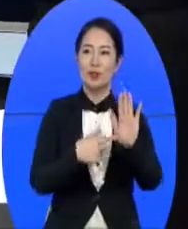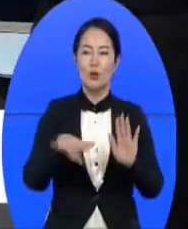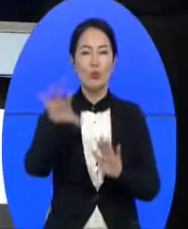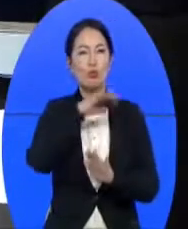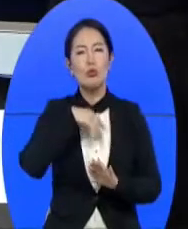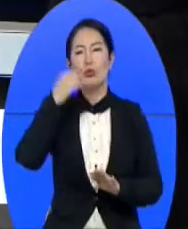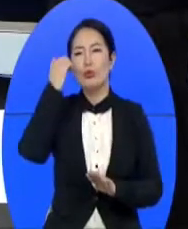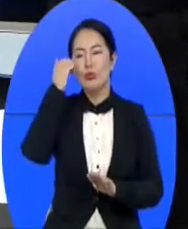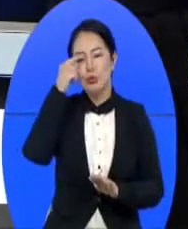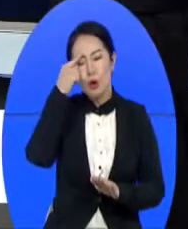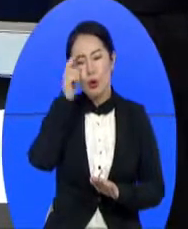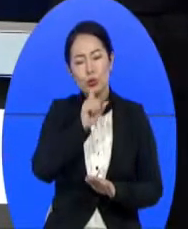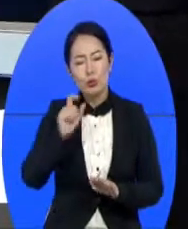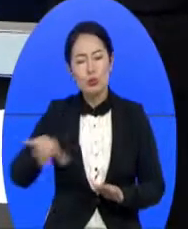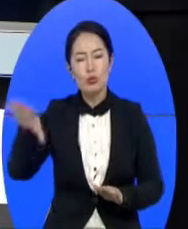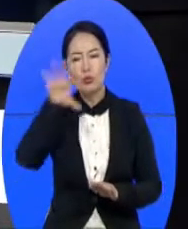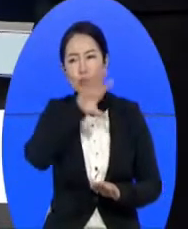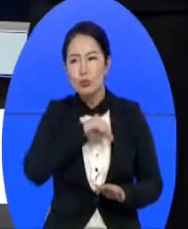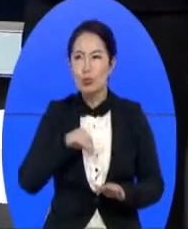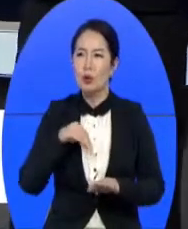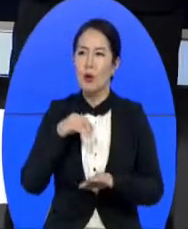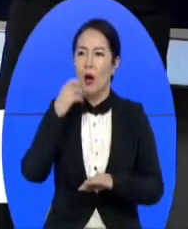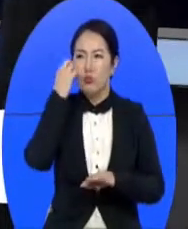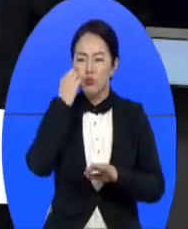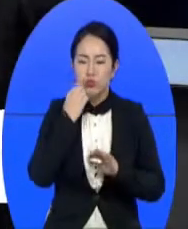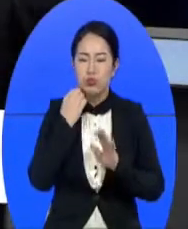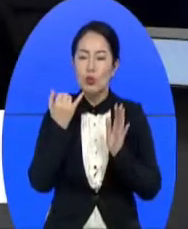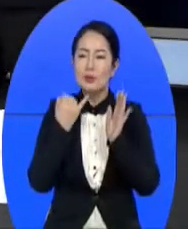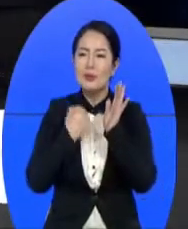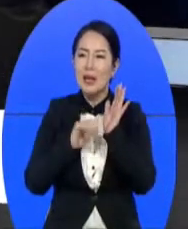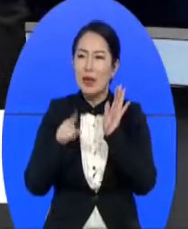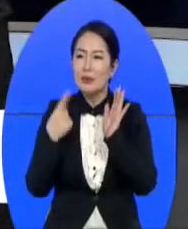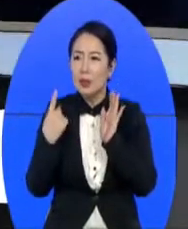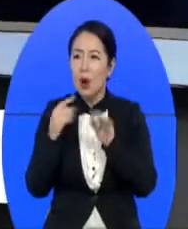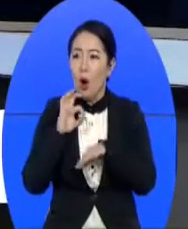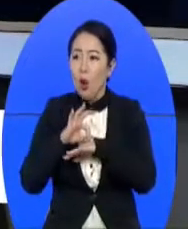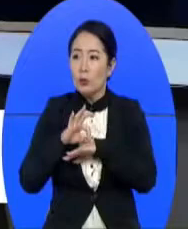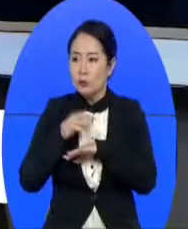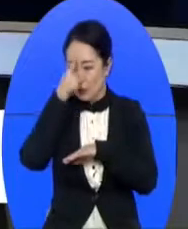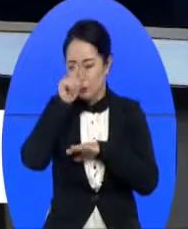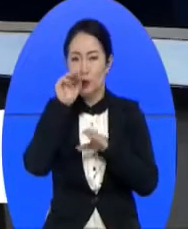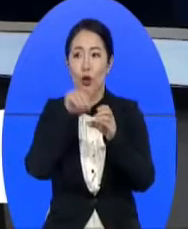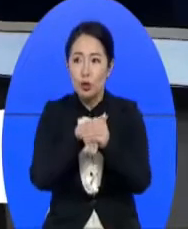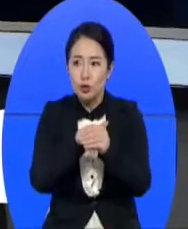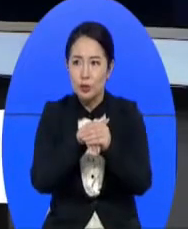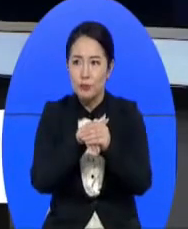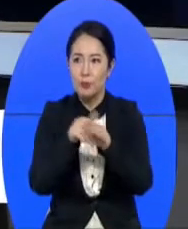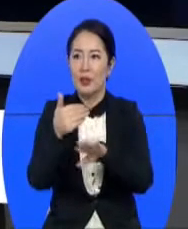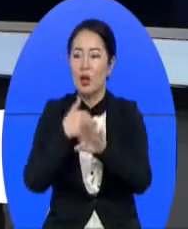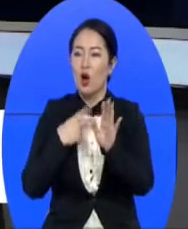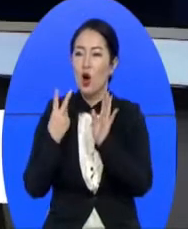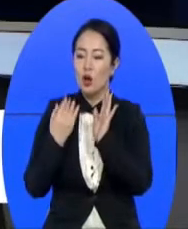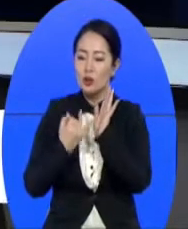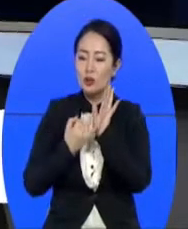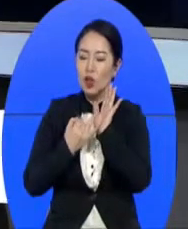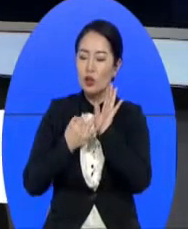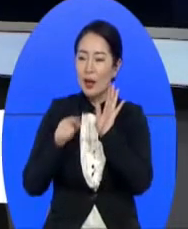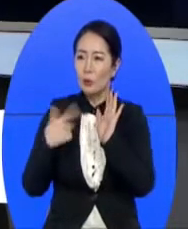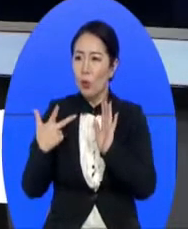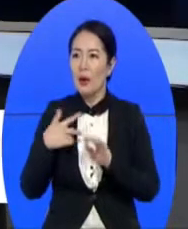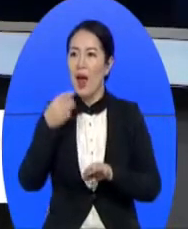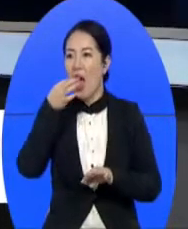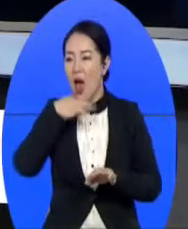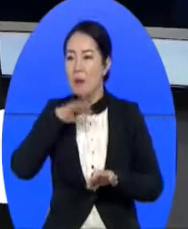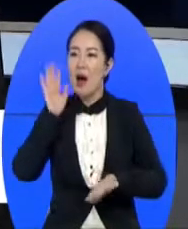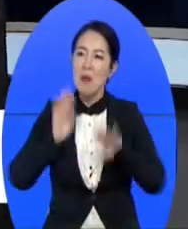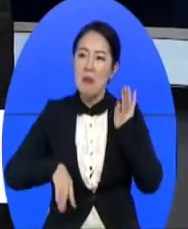ахмадуудын 60.1% нь өвдсөн үедээ зөвхөн эмнэлэгт үзүүлдэг. 27.3% нь эмийг одоо дураараа хэрэглэж уудаг. 20% нь